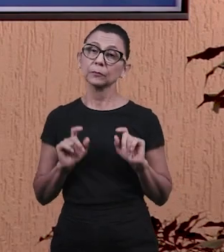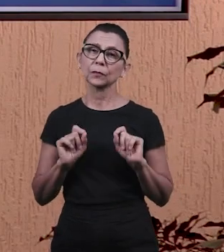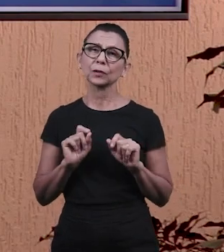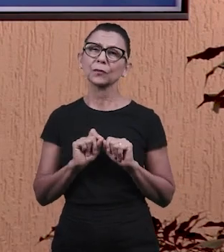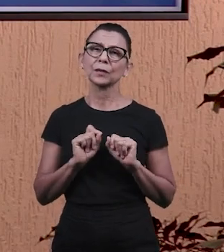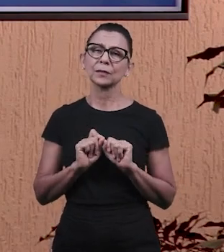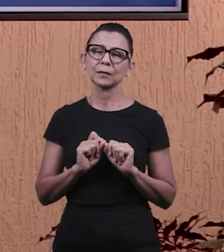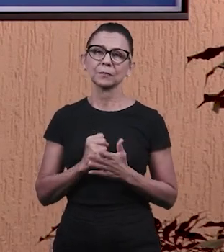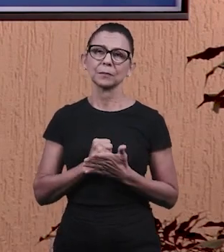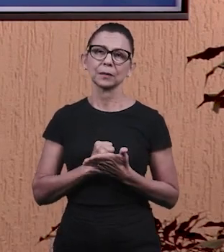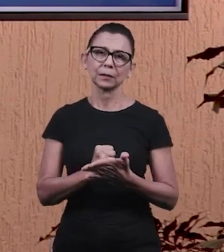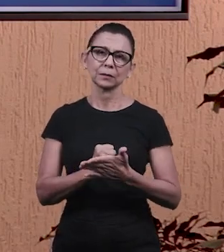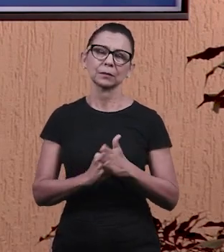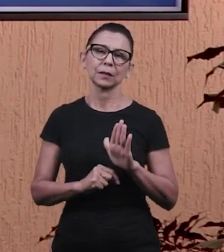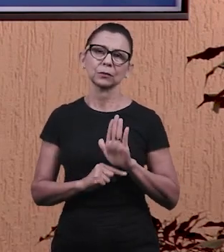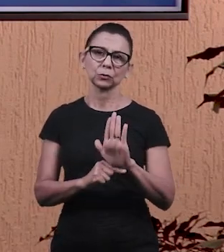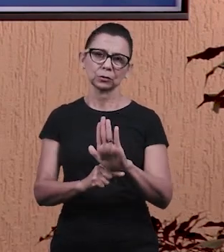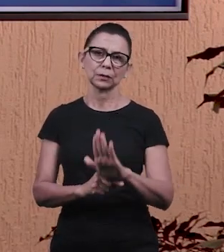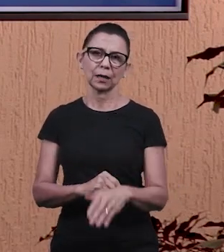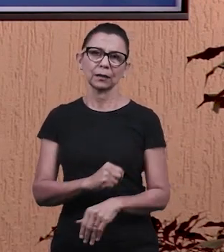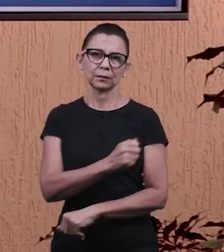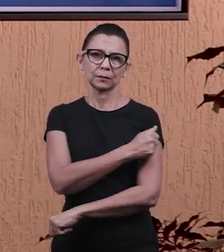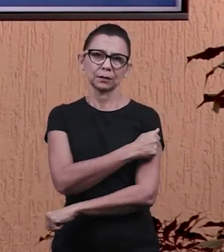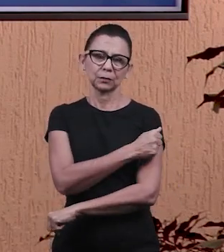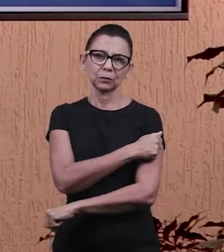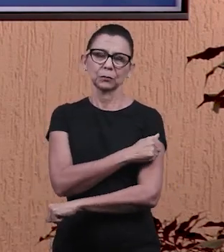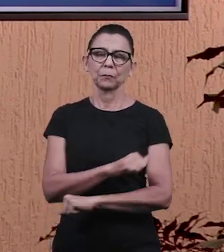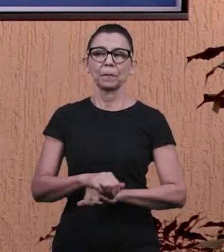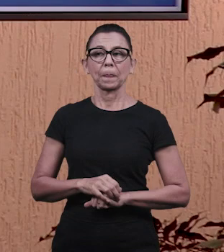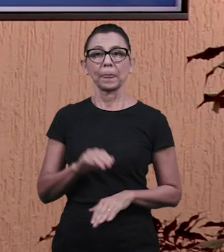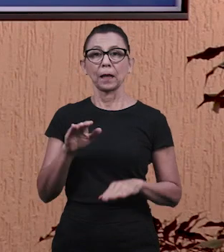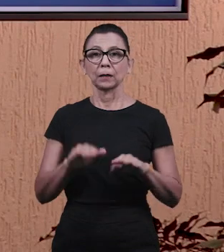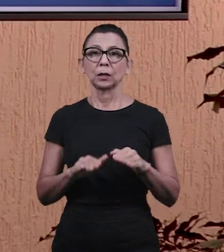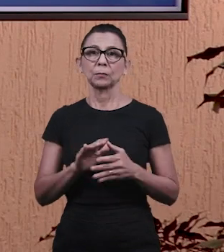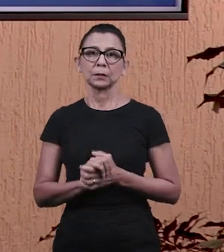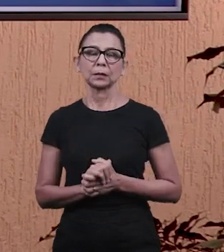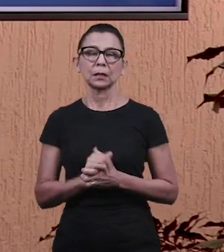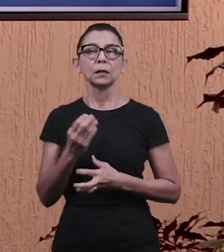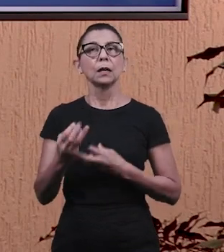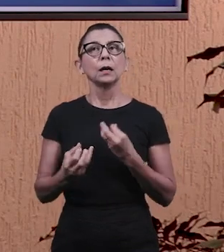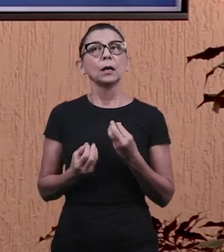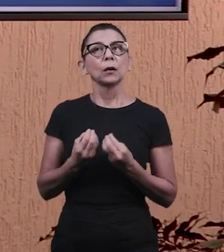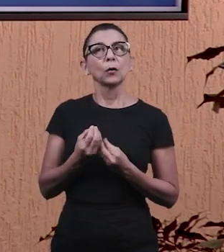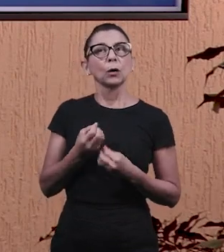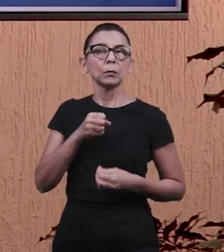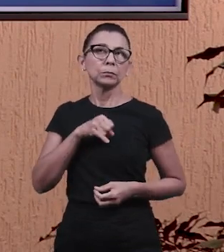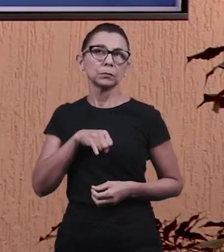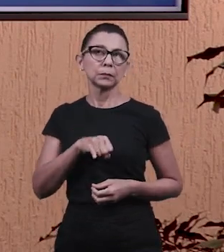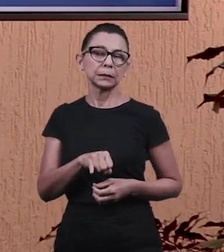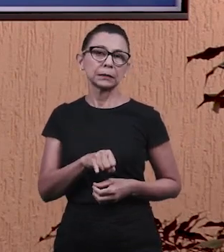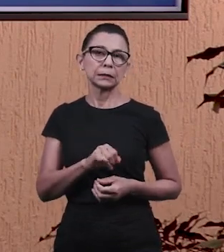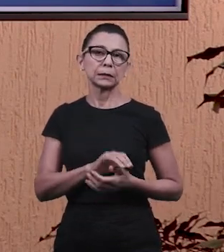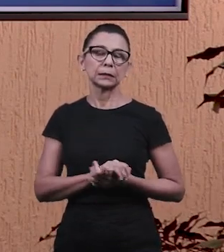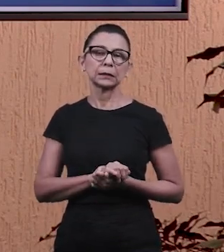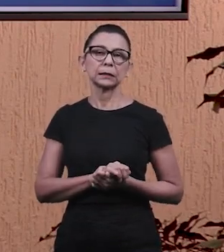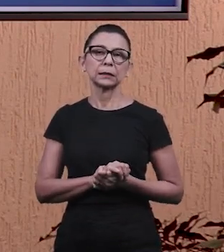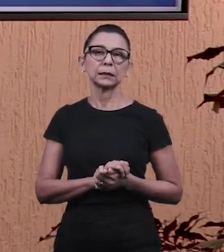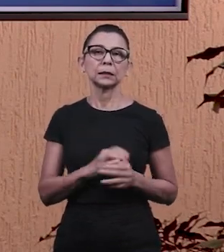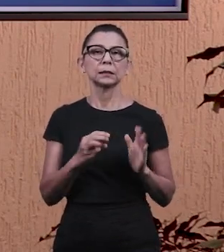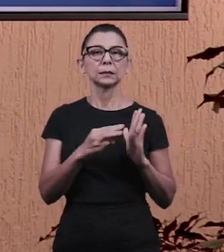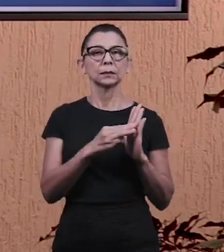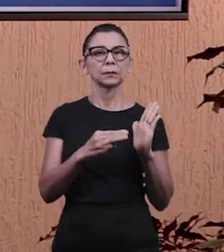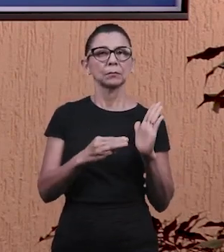чего? От того, то, что мы сможем помочь. Это будет интенсивность самого расстройства,